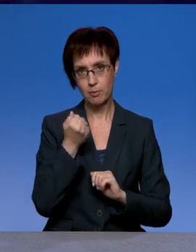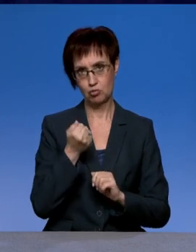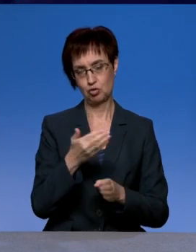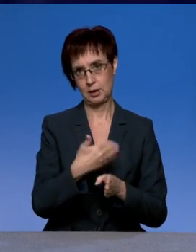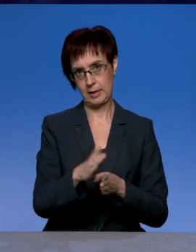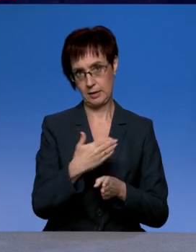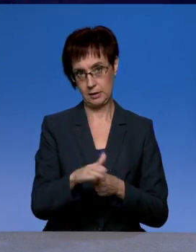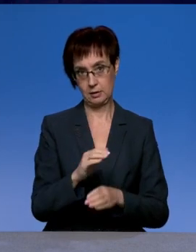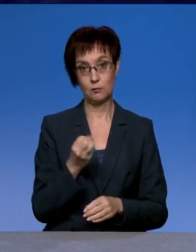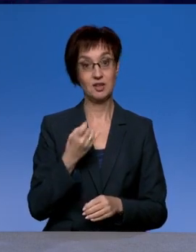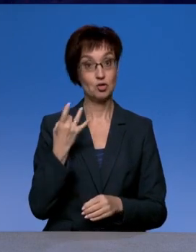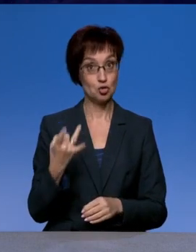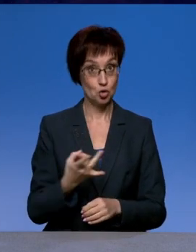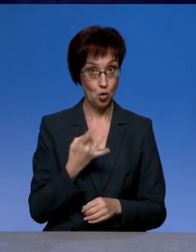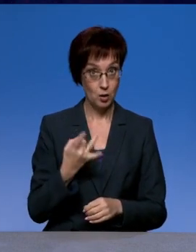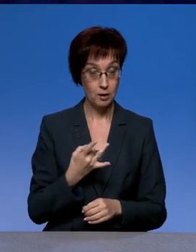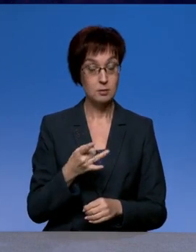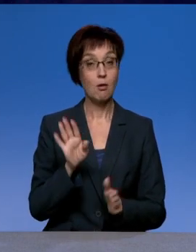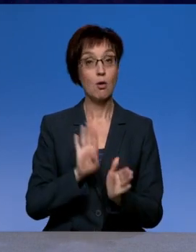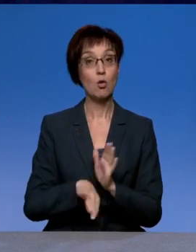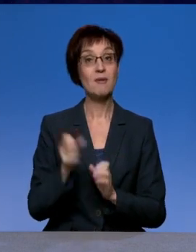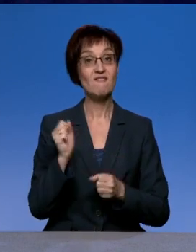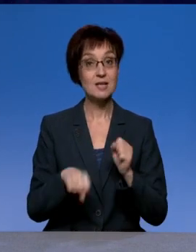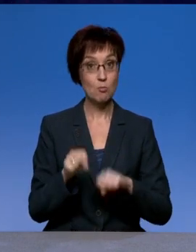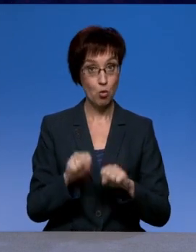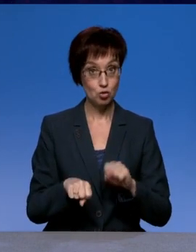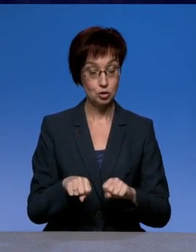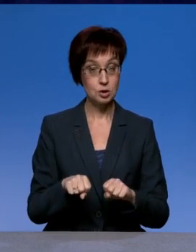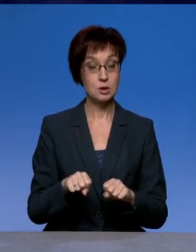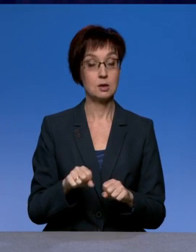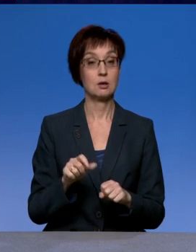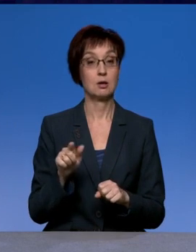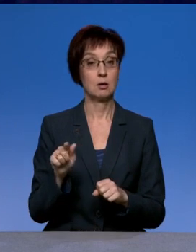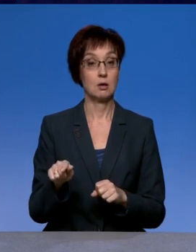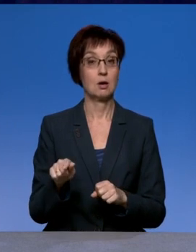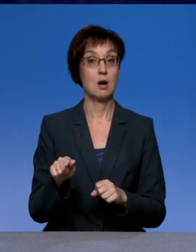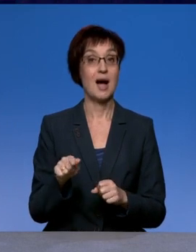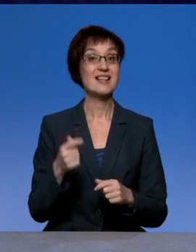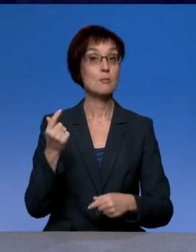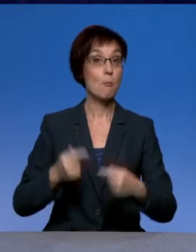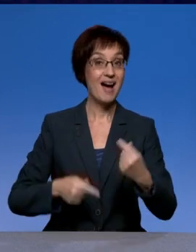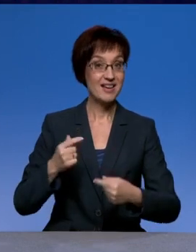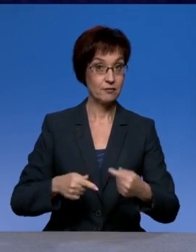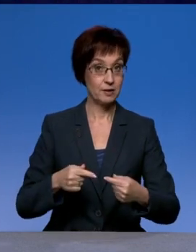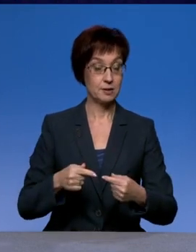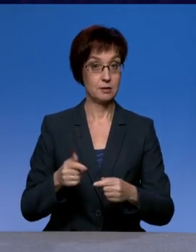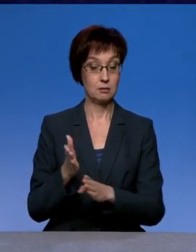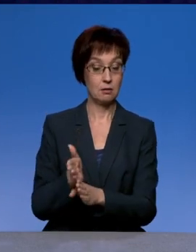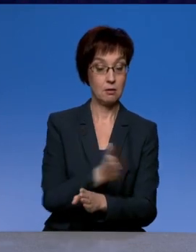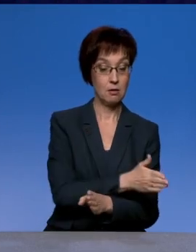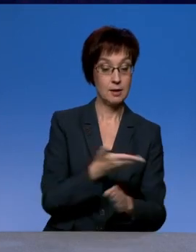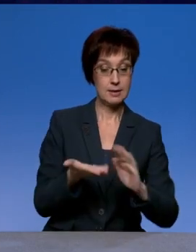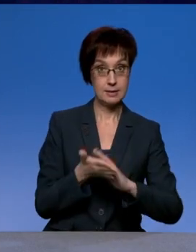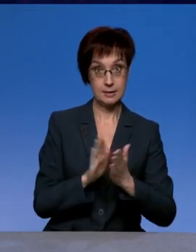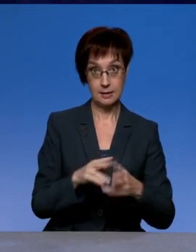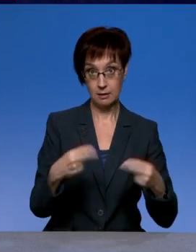раз, помимо вот возможности судебного пристава исполнителя оспаривать сделки, больше ничего